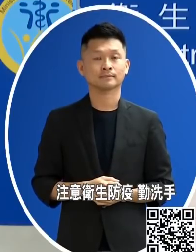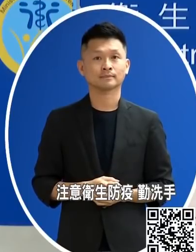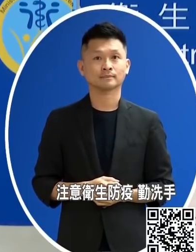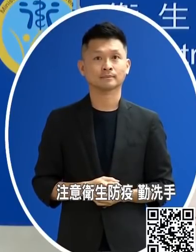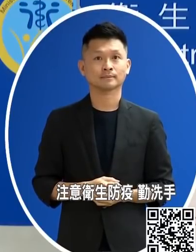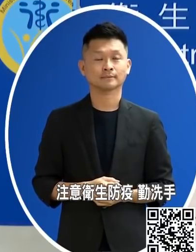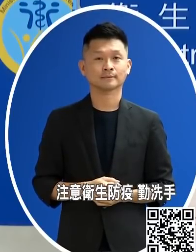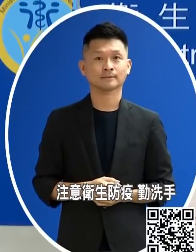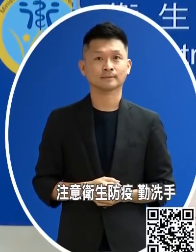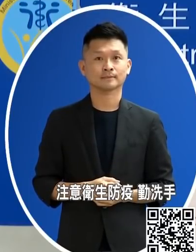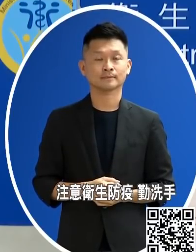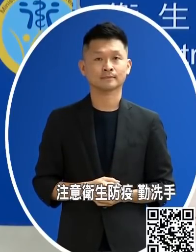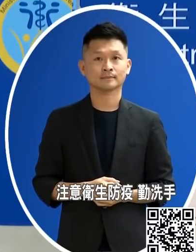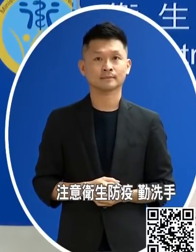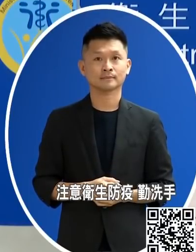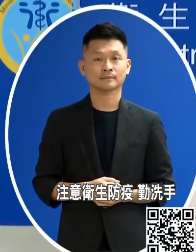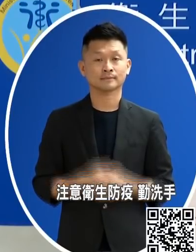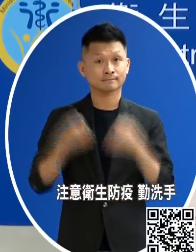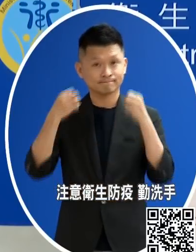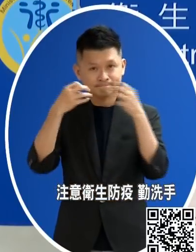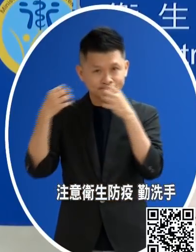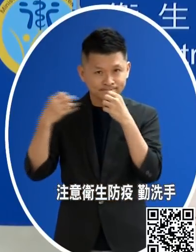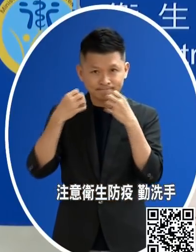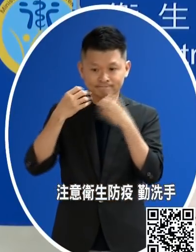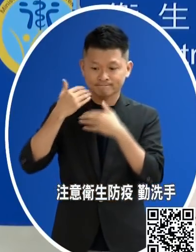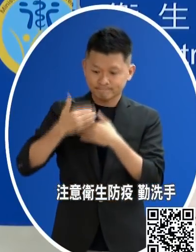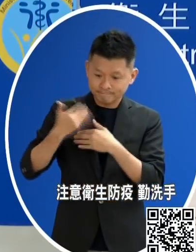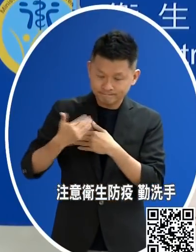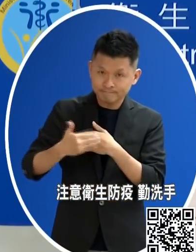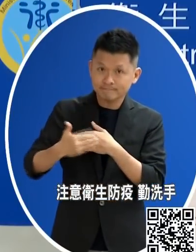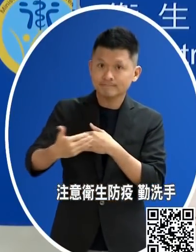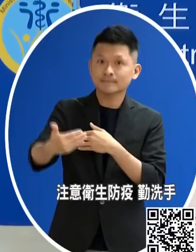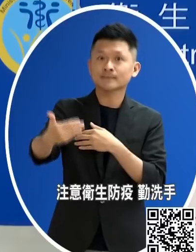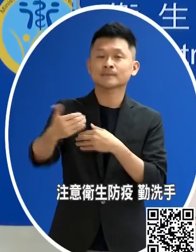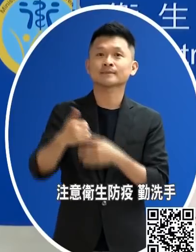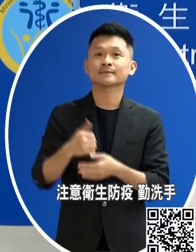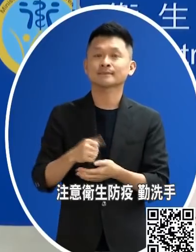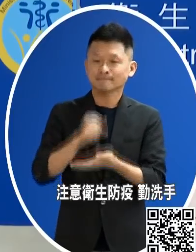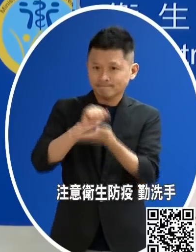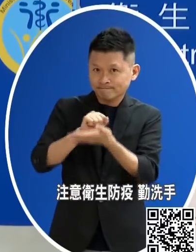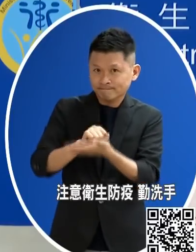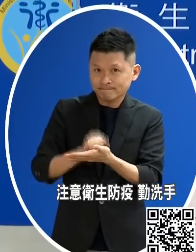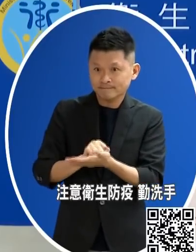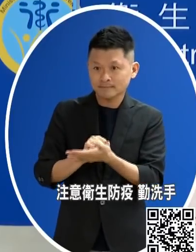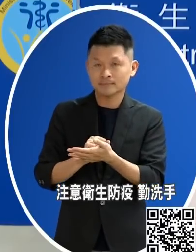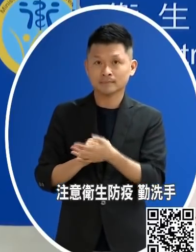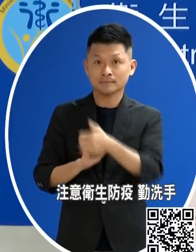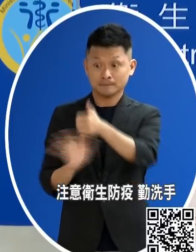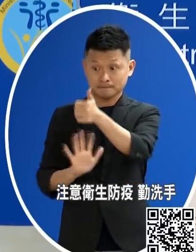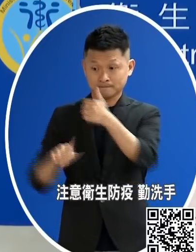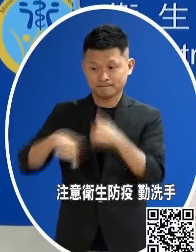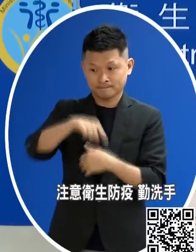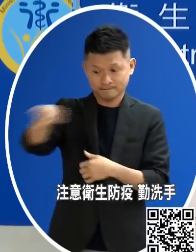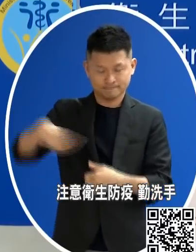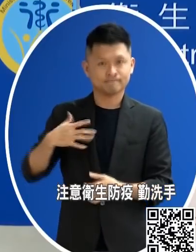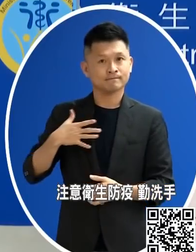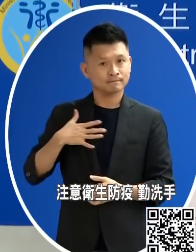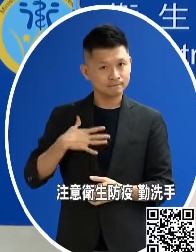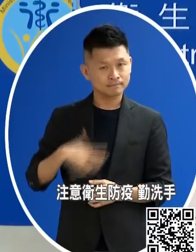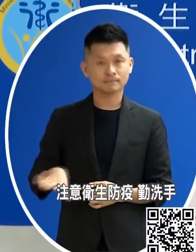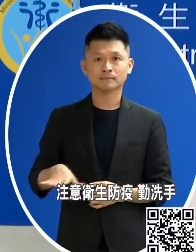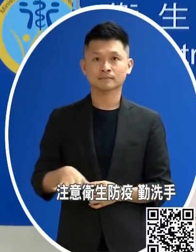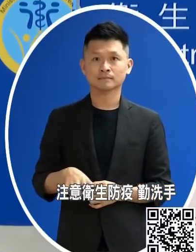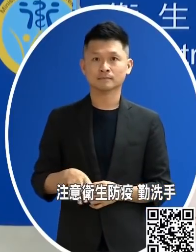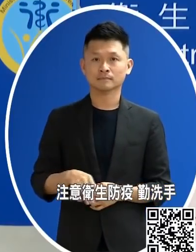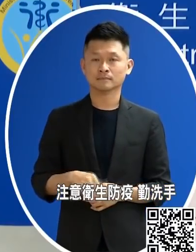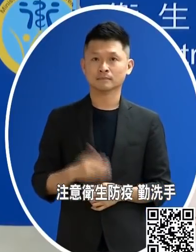就会在整个讨论过程当中，会让整个团队大家知道说，这